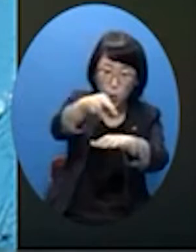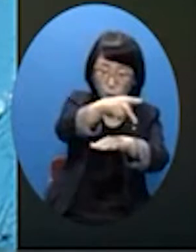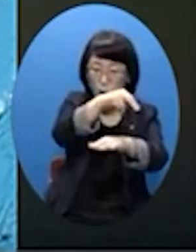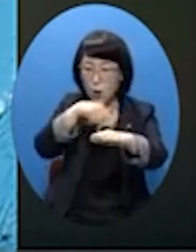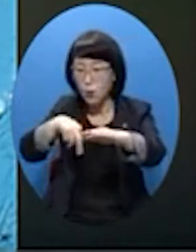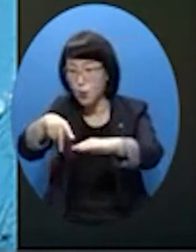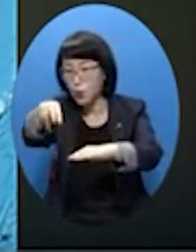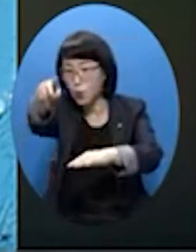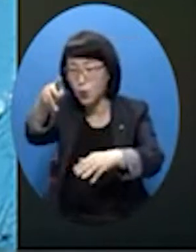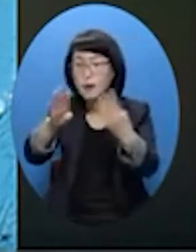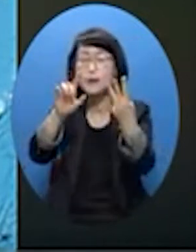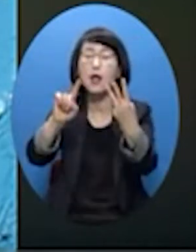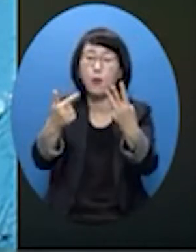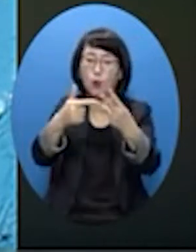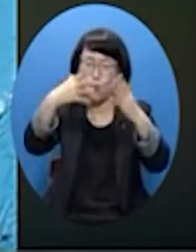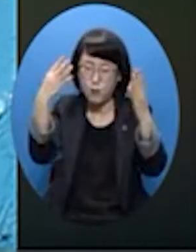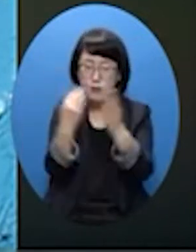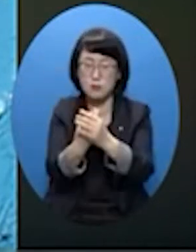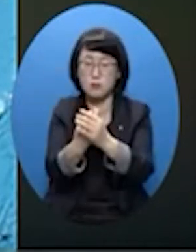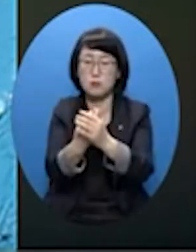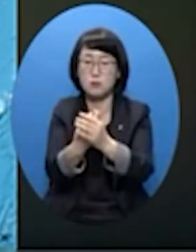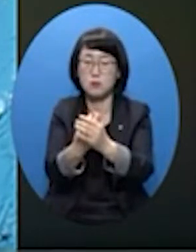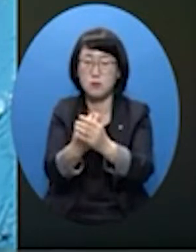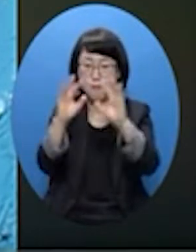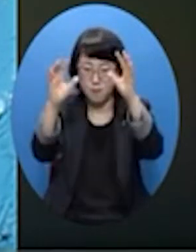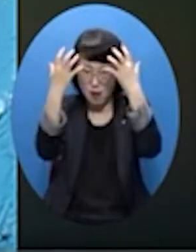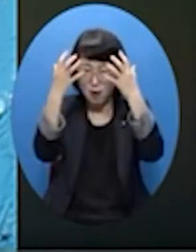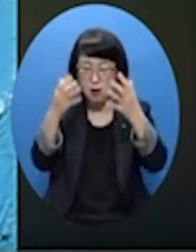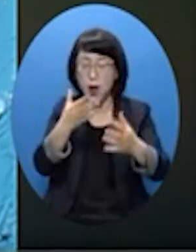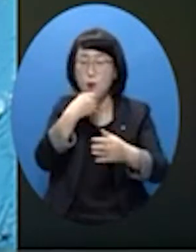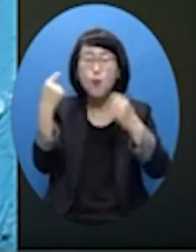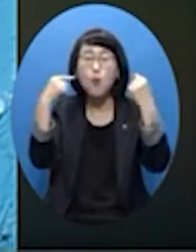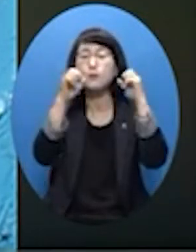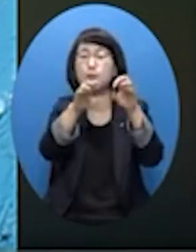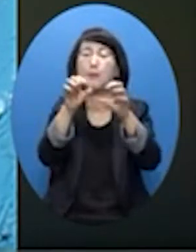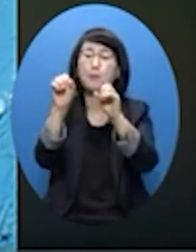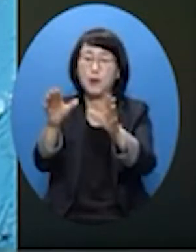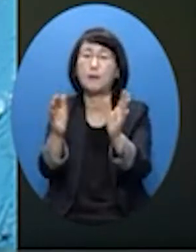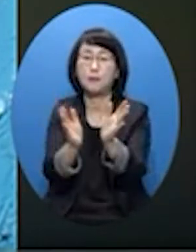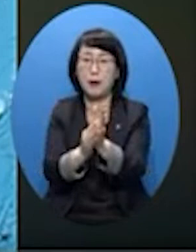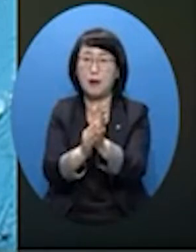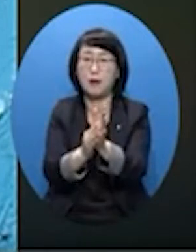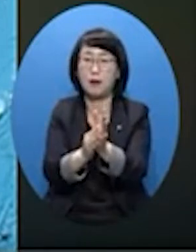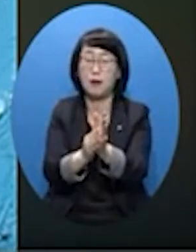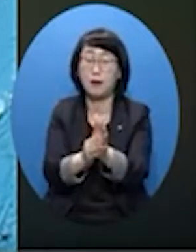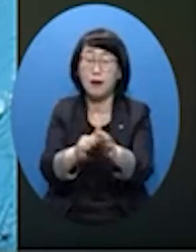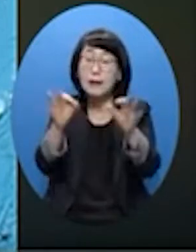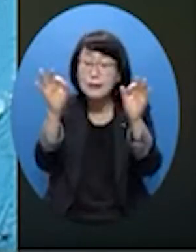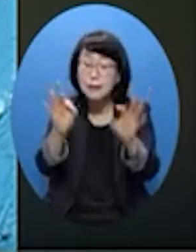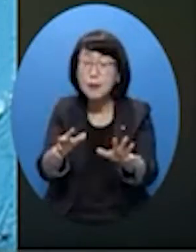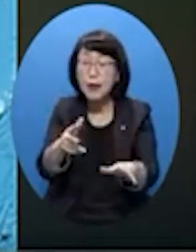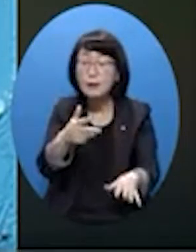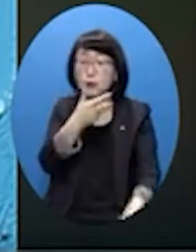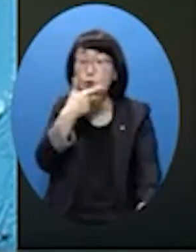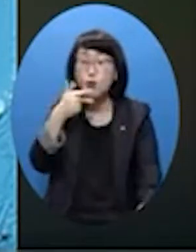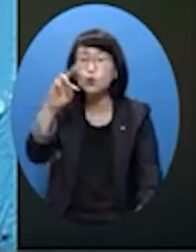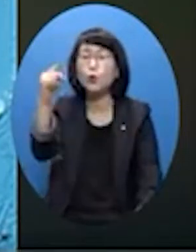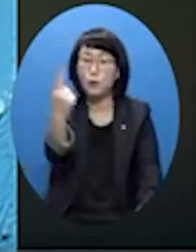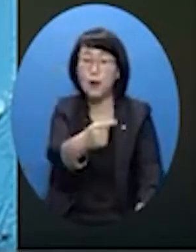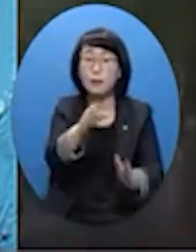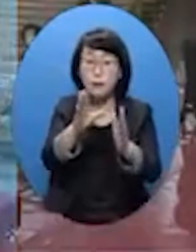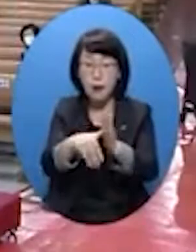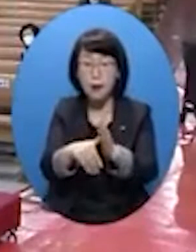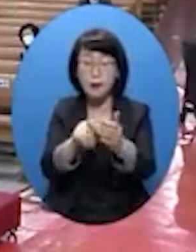복음을 전했습니다 그가 잠시 고향 영국 의 귀국했을 때 에 기자들이 몰라서